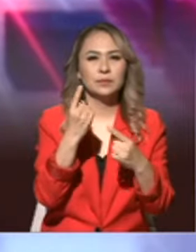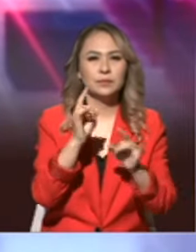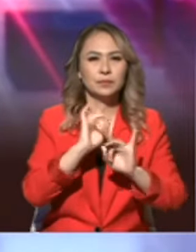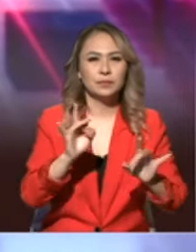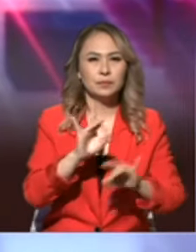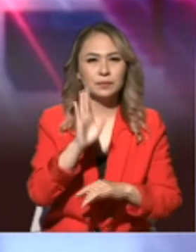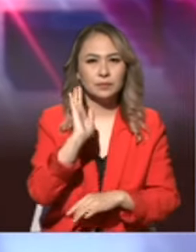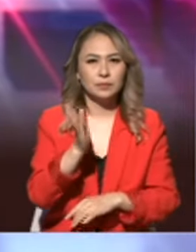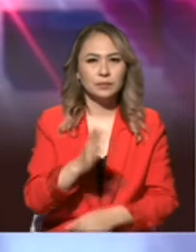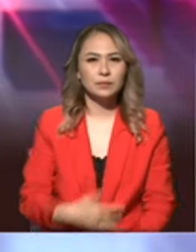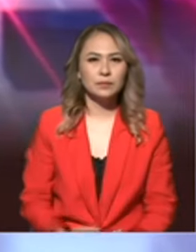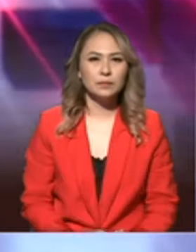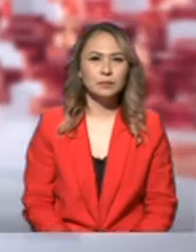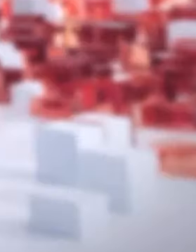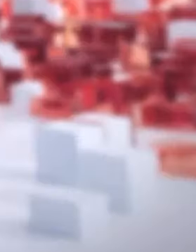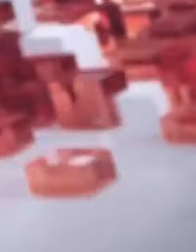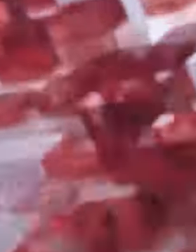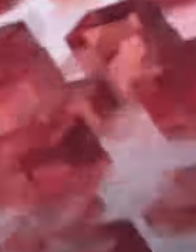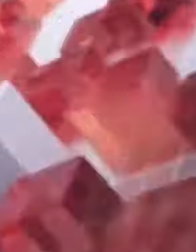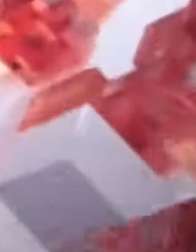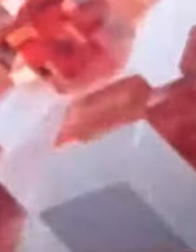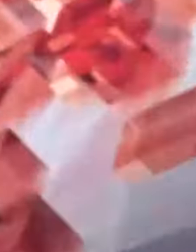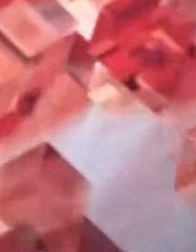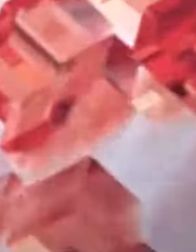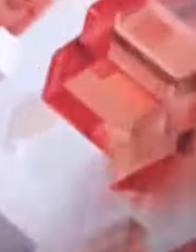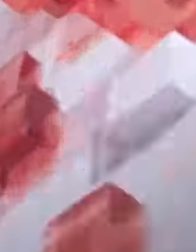ортаға салмақпыз. Ассаламу алейкум.